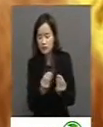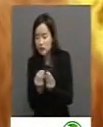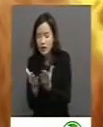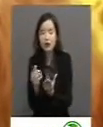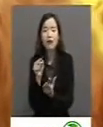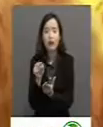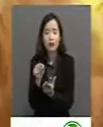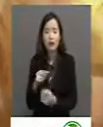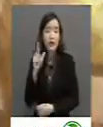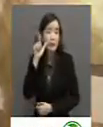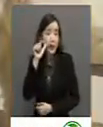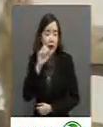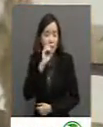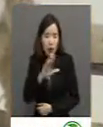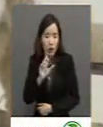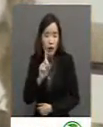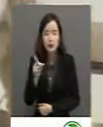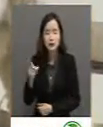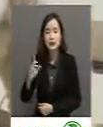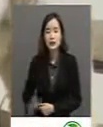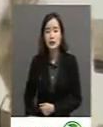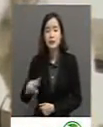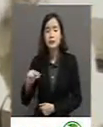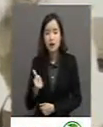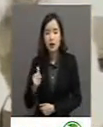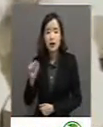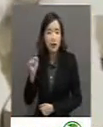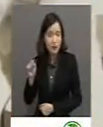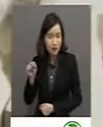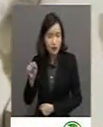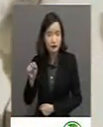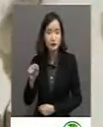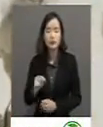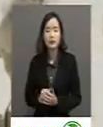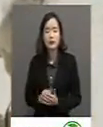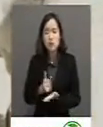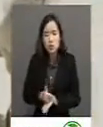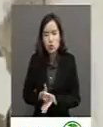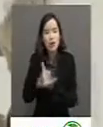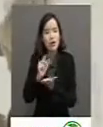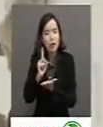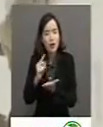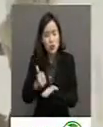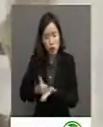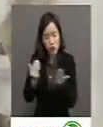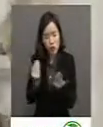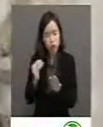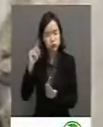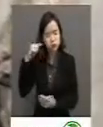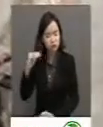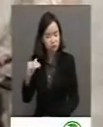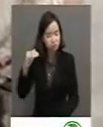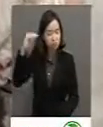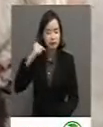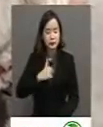งเอ็ดรีนากล่าวว่าเจ้าวันเดอร์สุนัขนำทางผ่านโกลเด้นดูเดิลช่วยให้ลูกของเธอเติบโตด้วยความมั่น